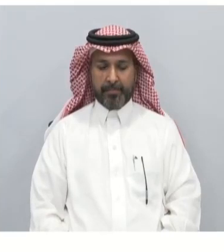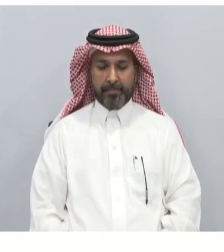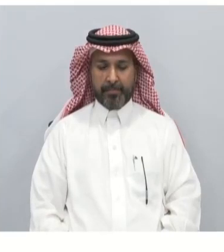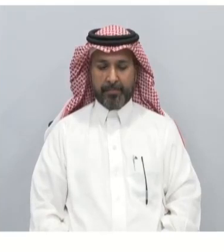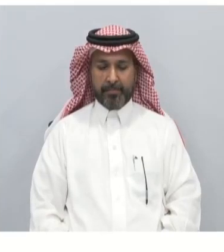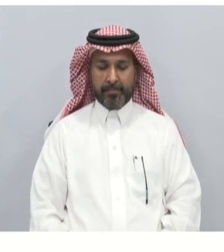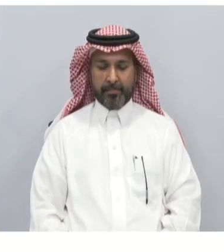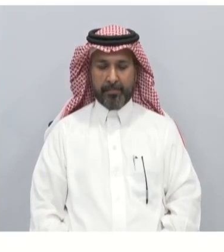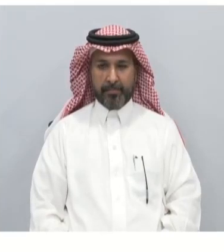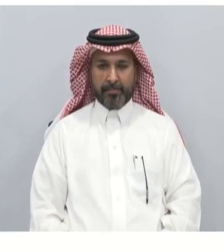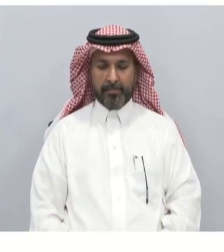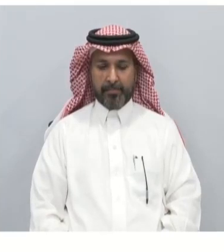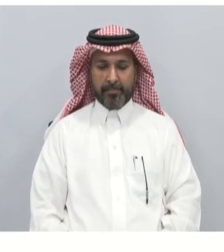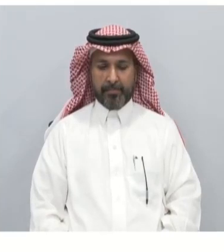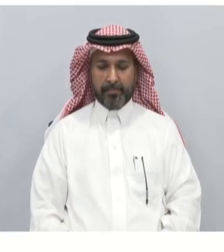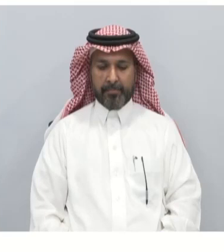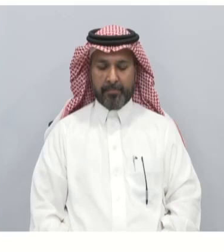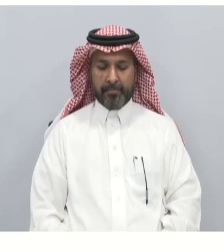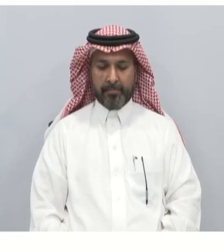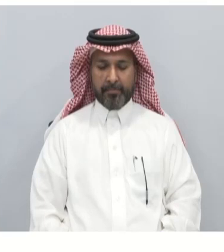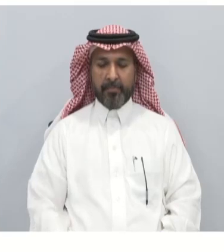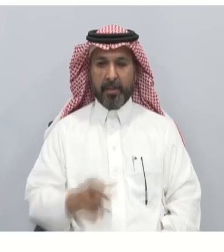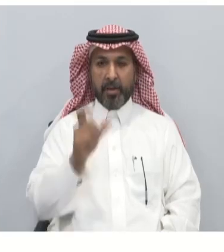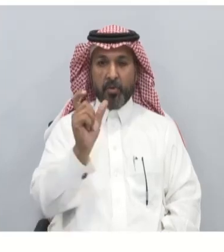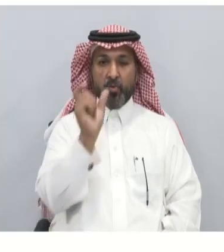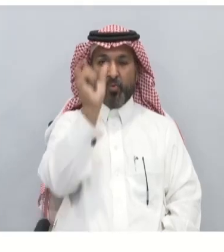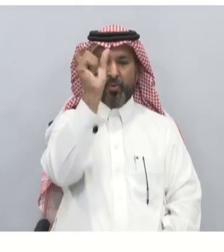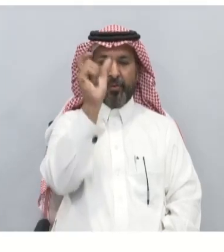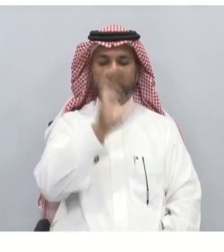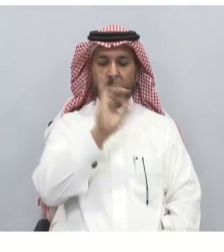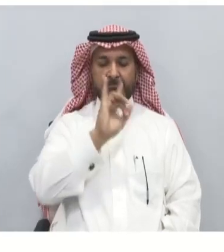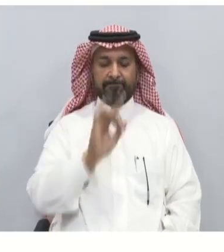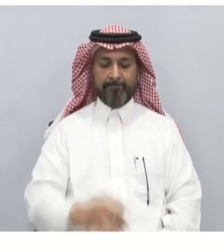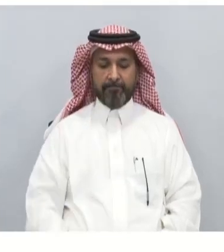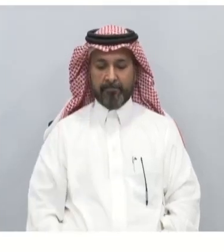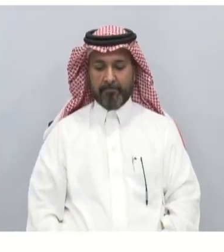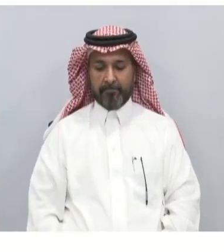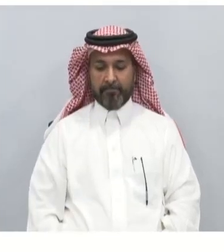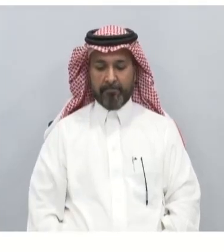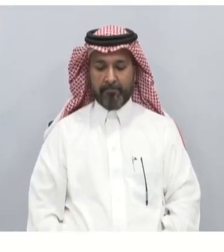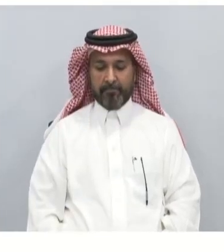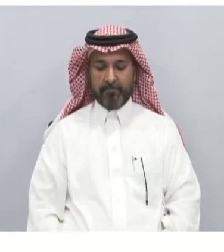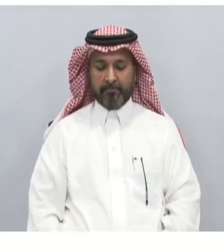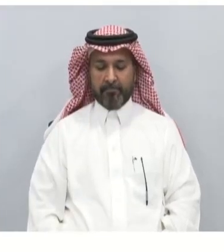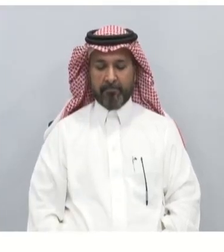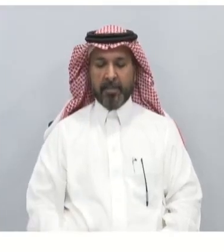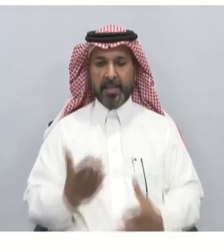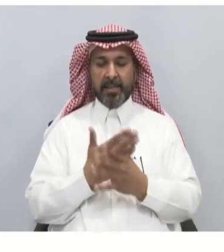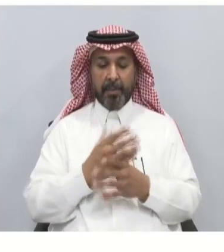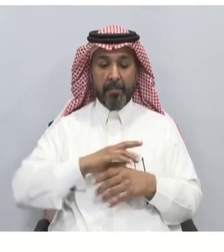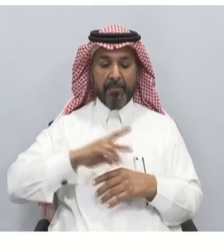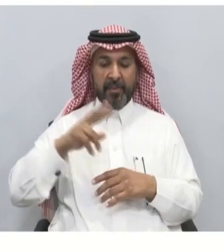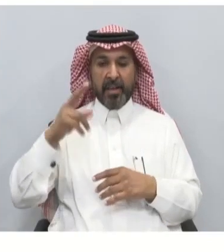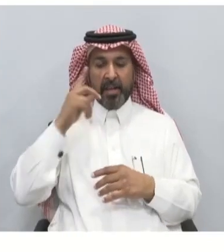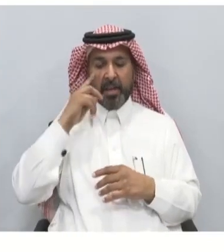في الأس هنا المتتابعة لن تصبح حسابية، بما أن الفرق غير ثابت